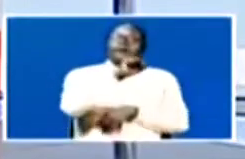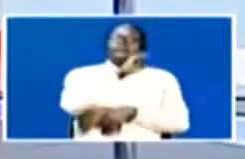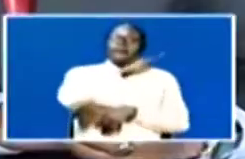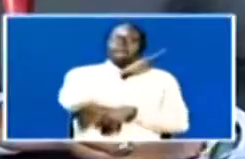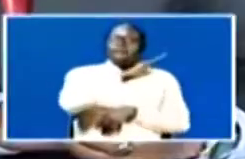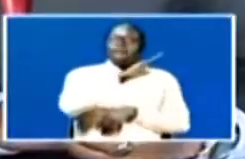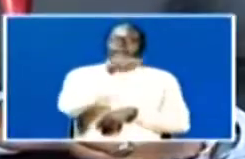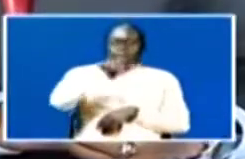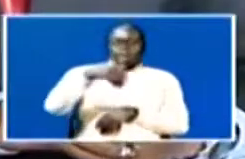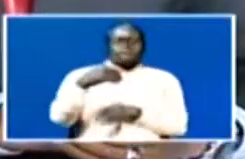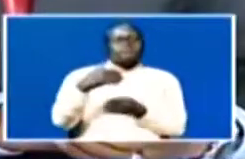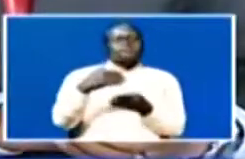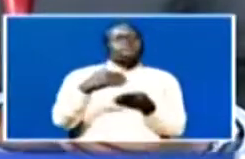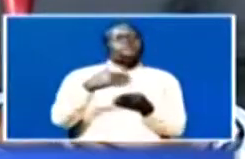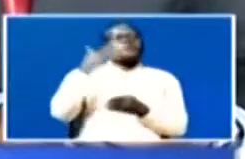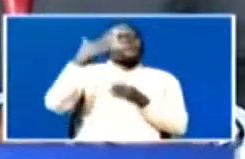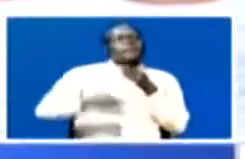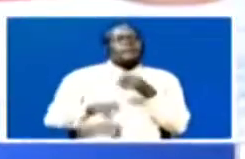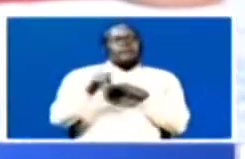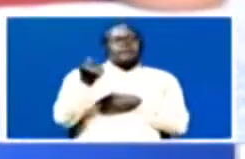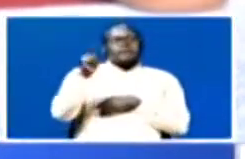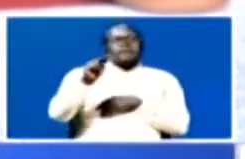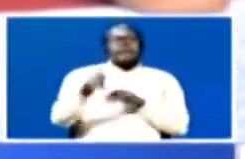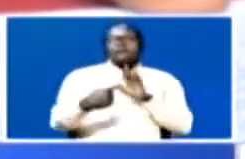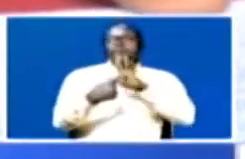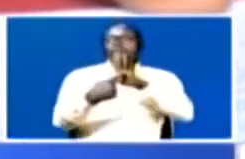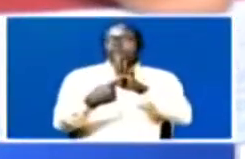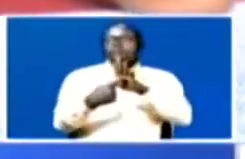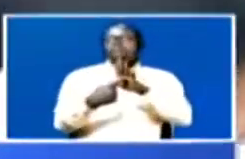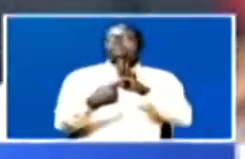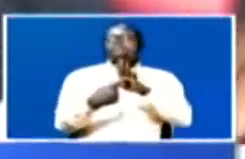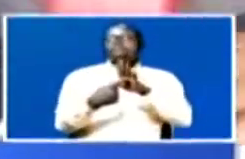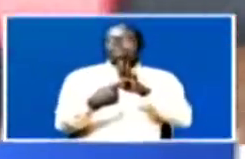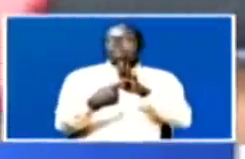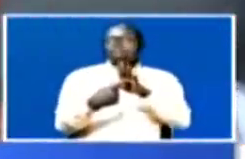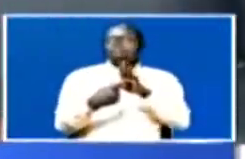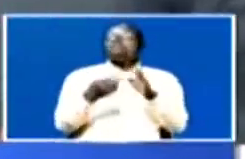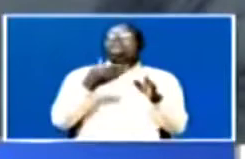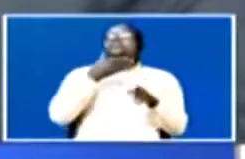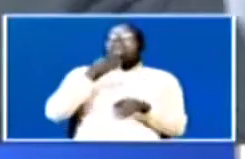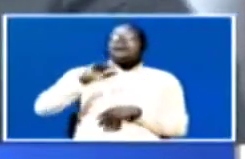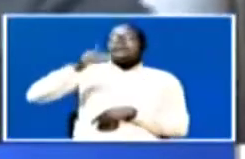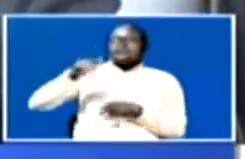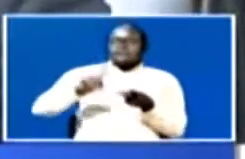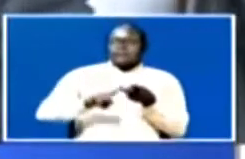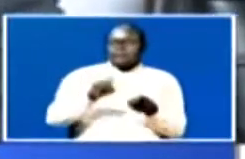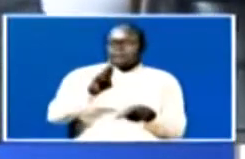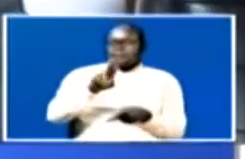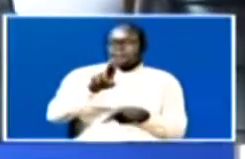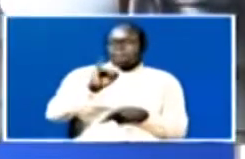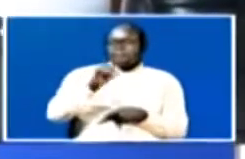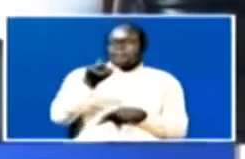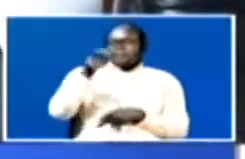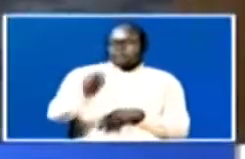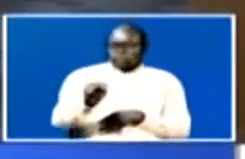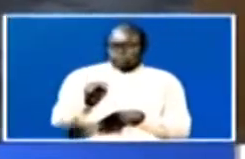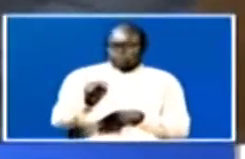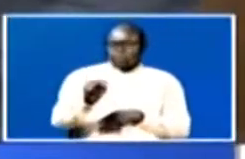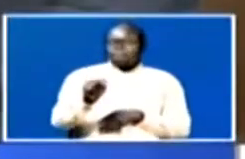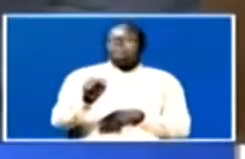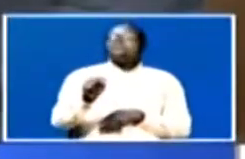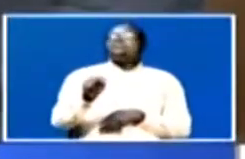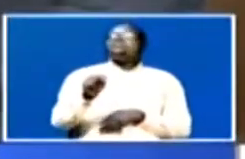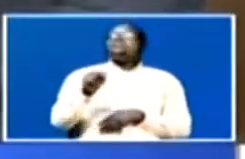Wikendi hii KTN itapeperusha moja kwa moja mechi kati ya mabingwa Manchester City na Brighton and Hove Albion